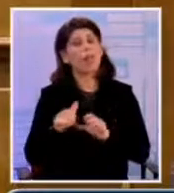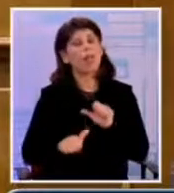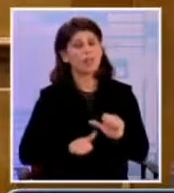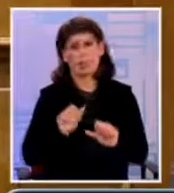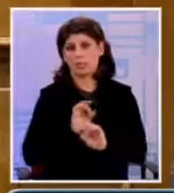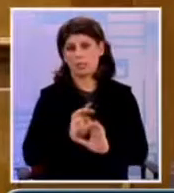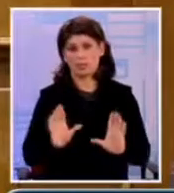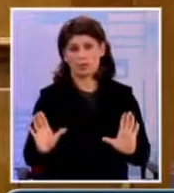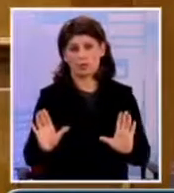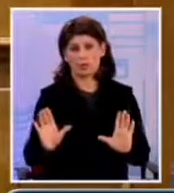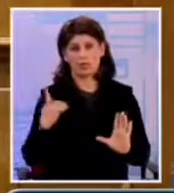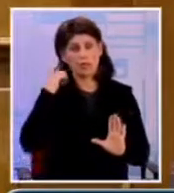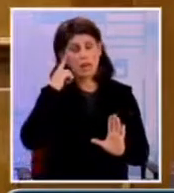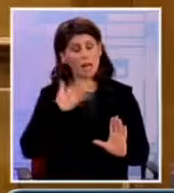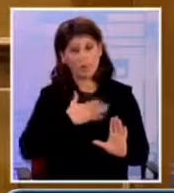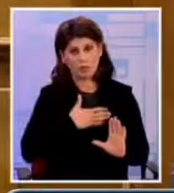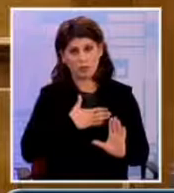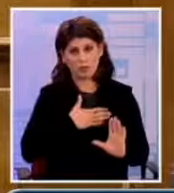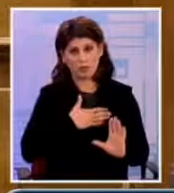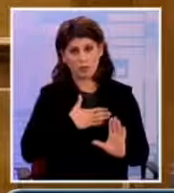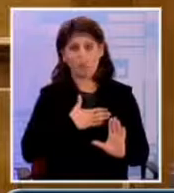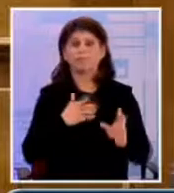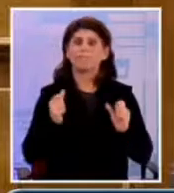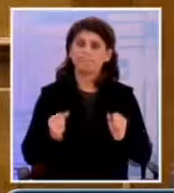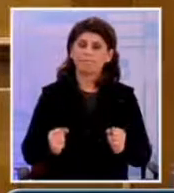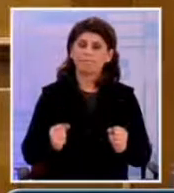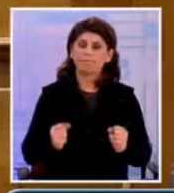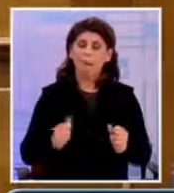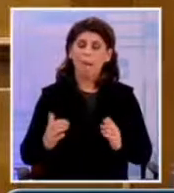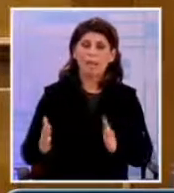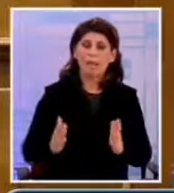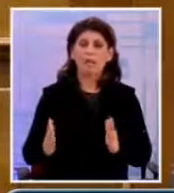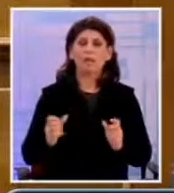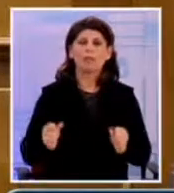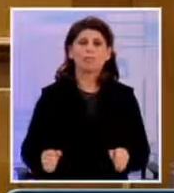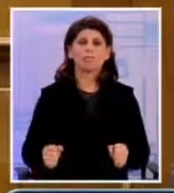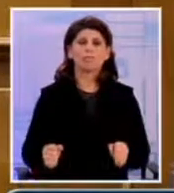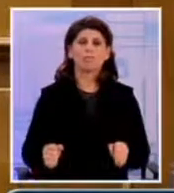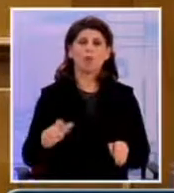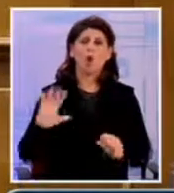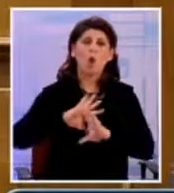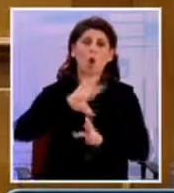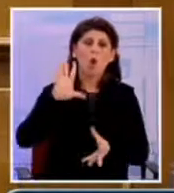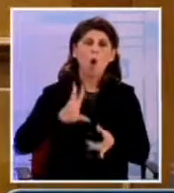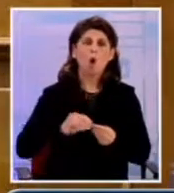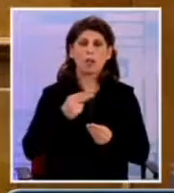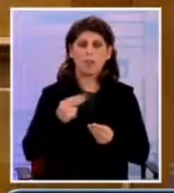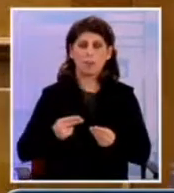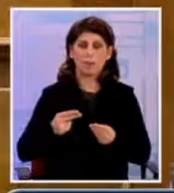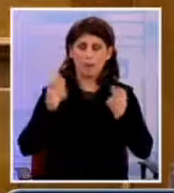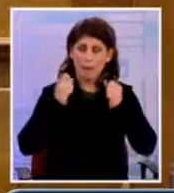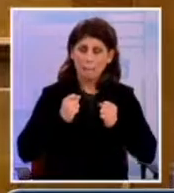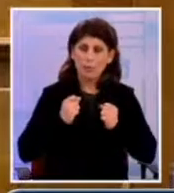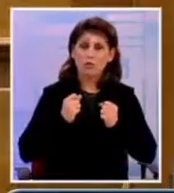κάτι στην άποψή μας. Παραμένουμε αμετακίνητοι στην άποψη ότι όλα τα θέματα αποζημιώσεων συμπεριλαμβανομένων